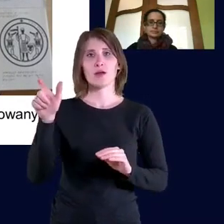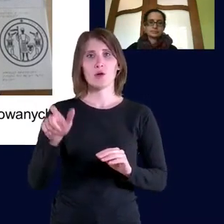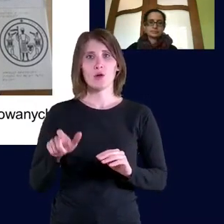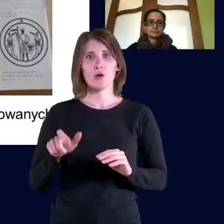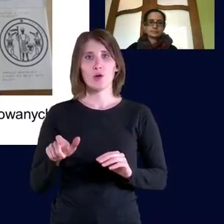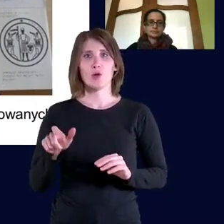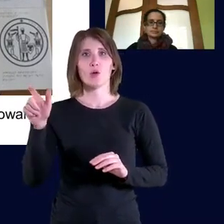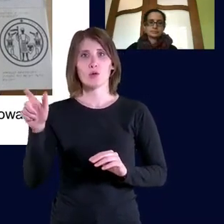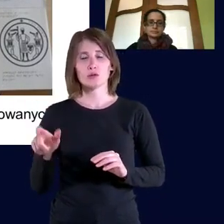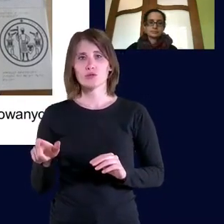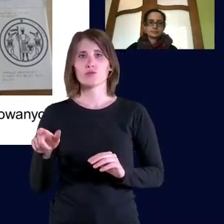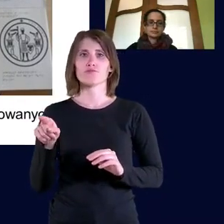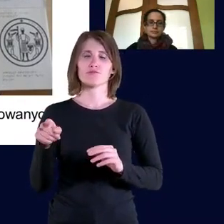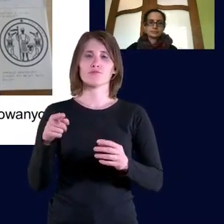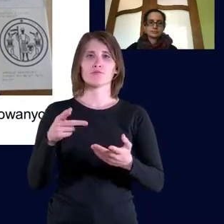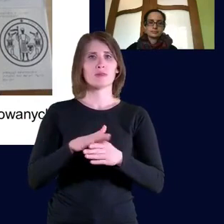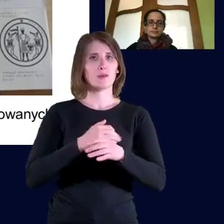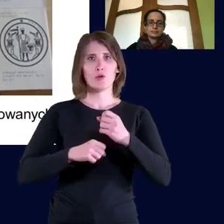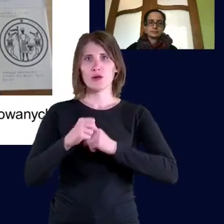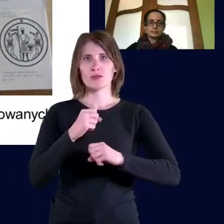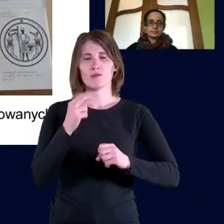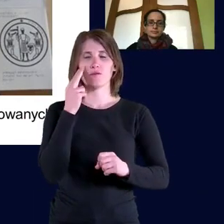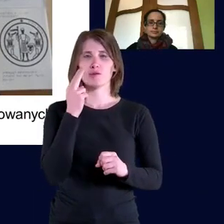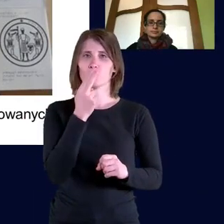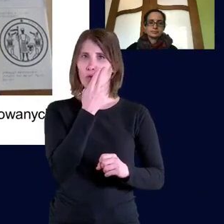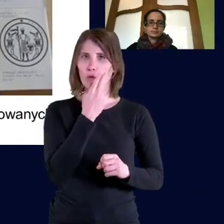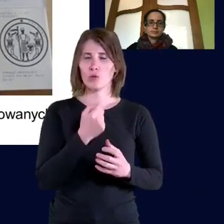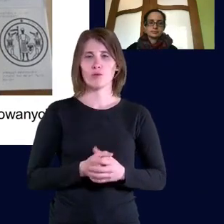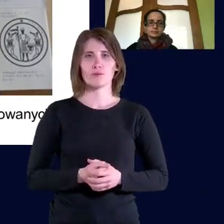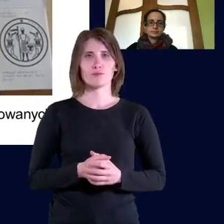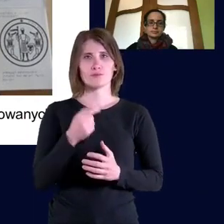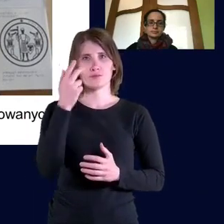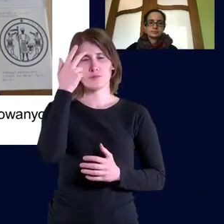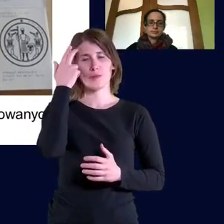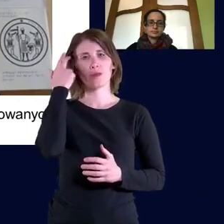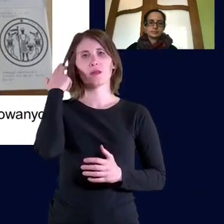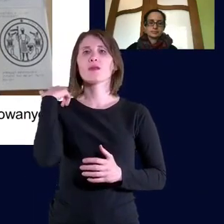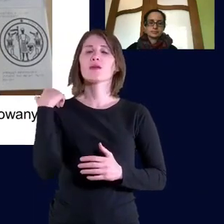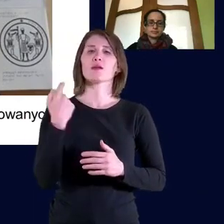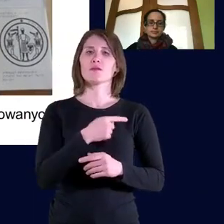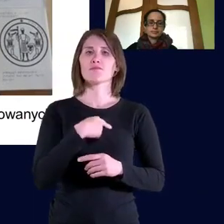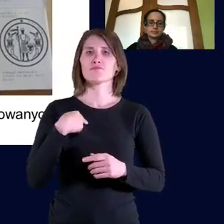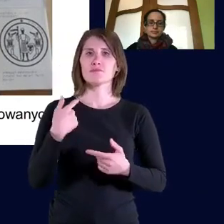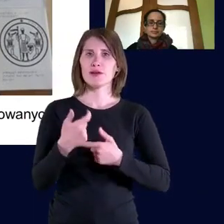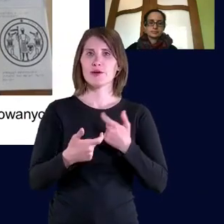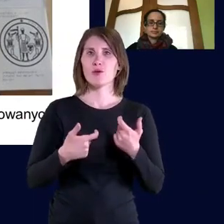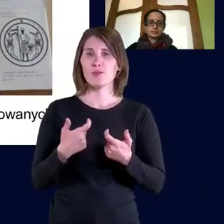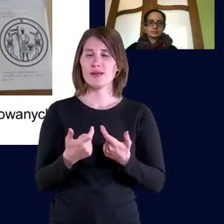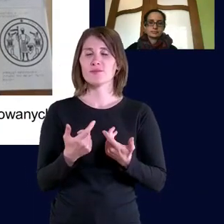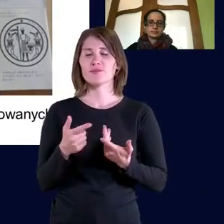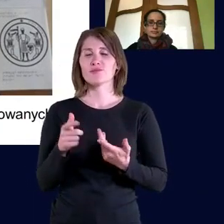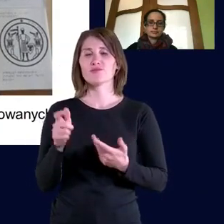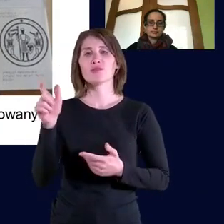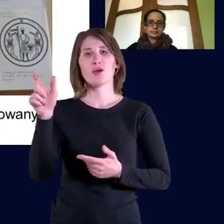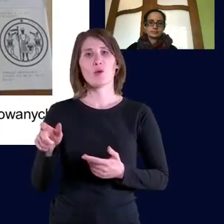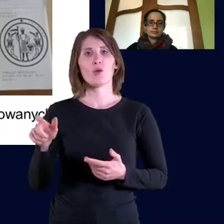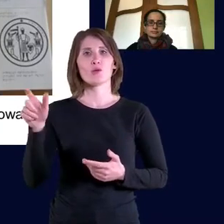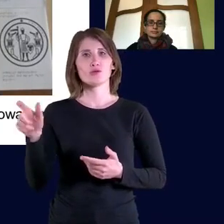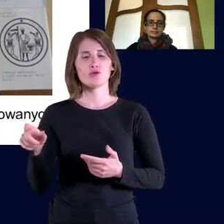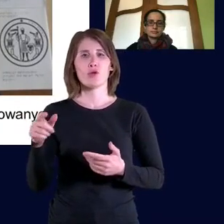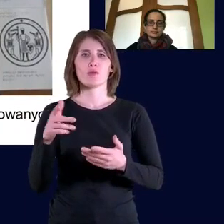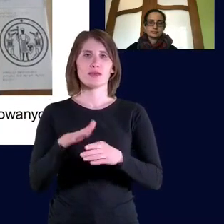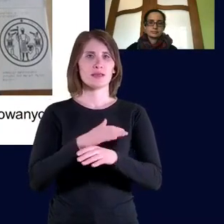niepełnosprawnością wzroku i robimy to po to aby osoby z niepełnosprawnością